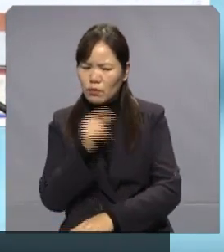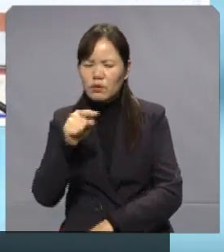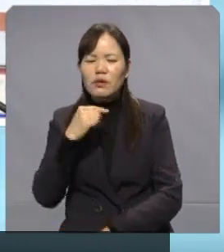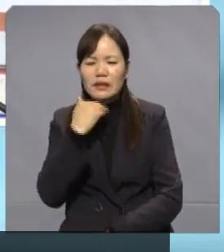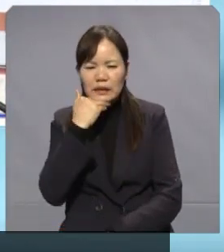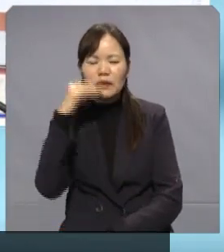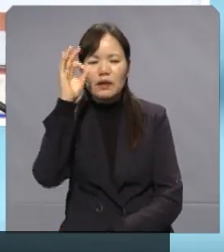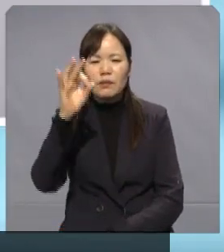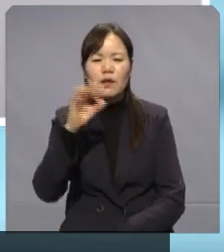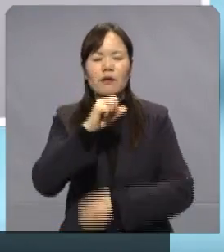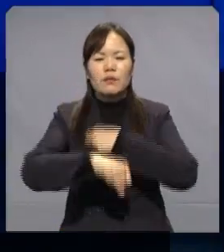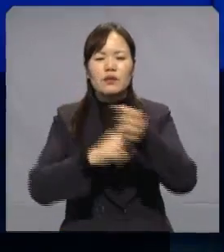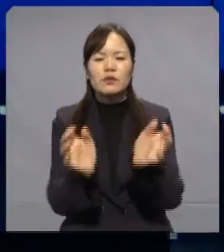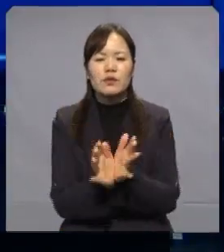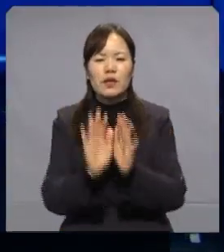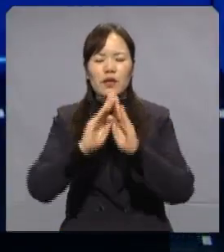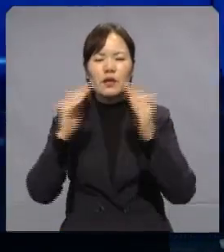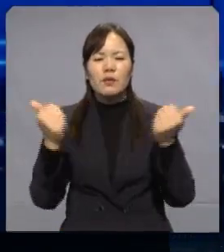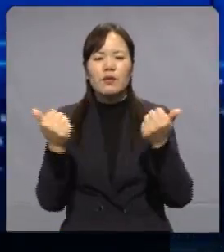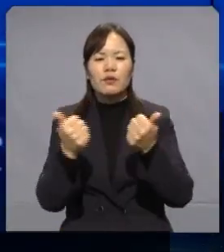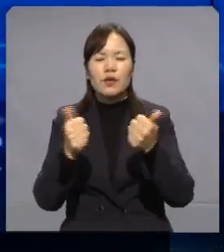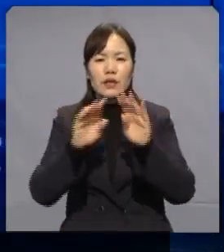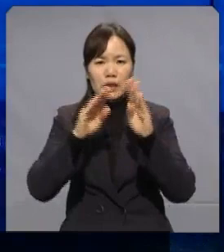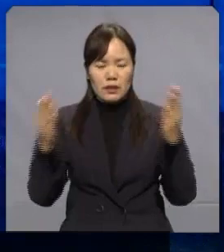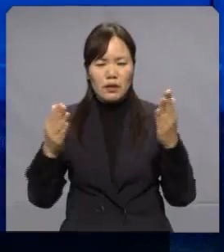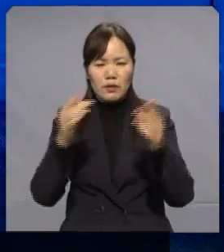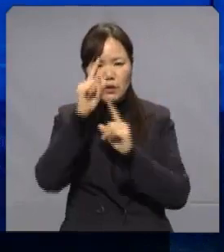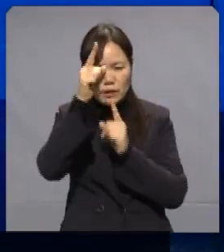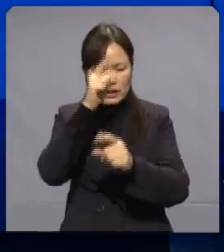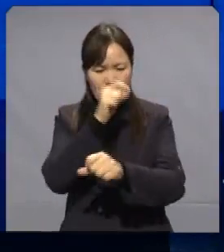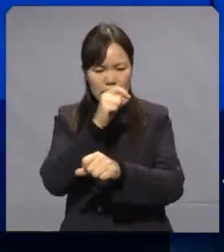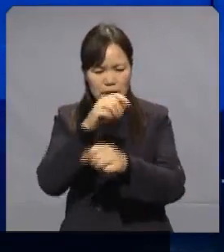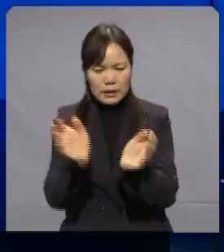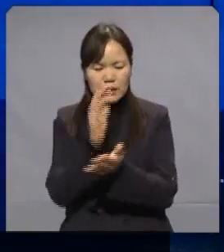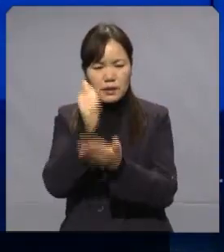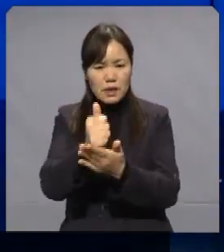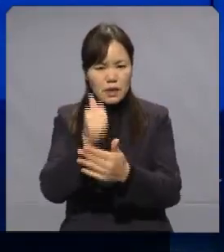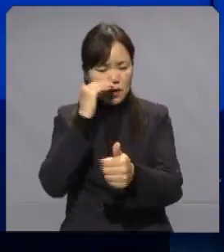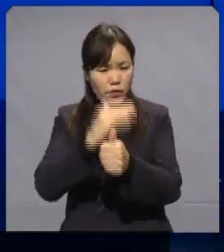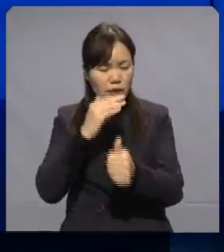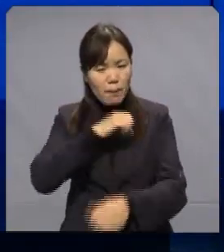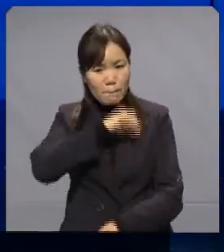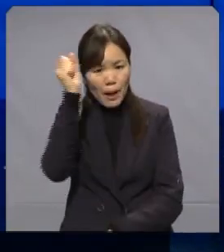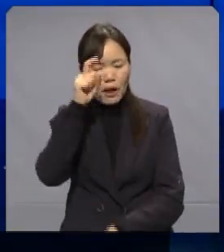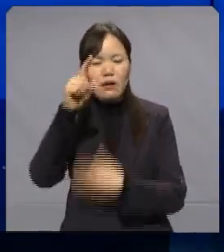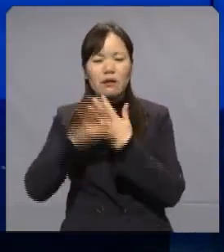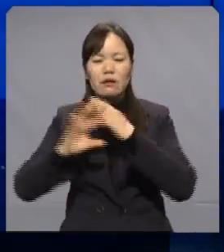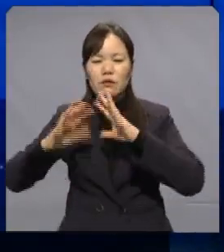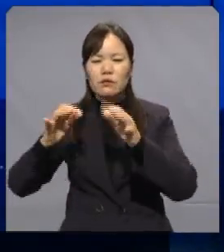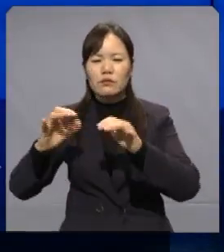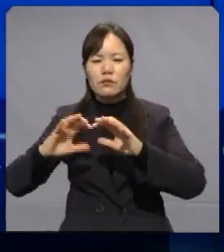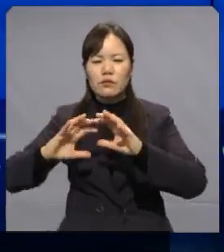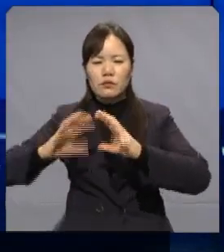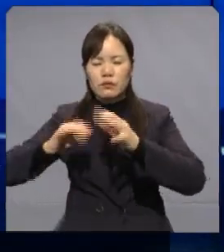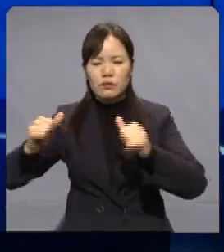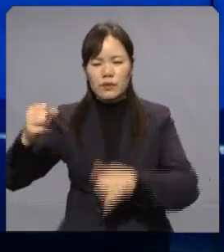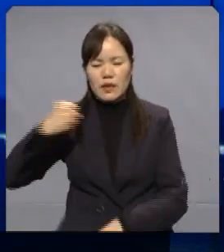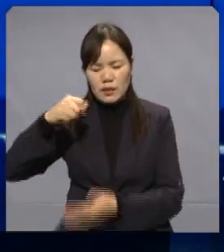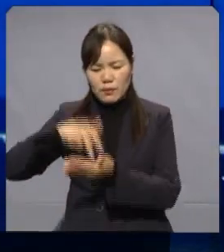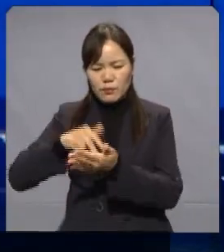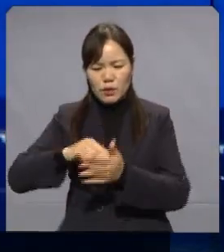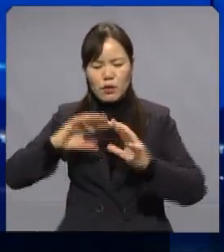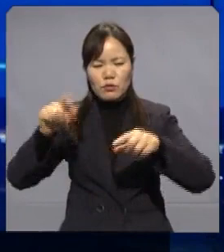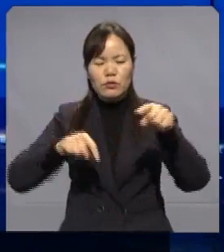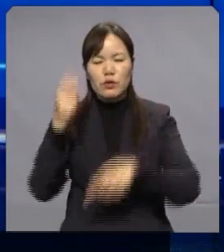싶습니다. 민주당이 본회의를 열어서 이상민 장관 해임안을 처리한다면 국민의힘도 뭐 국정조사를 할 이유가 없다 이런